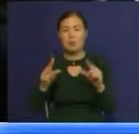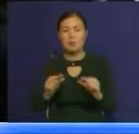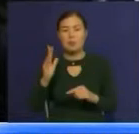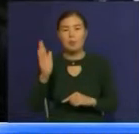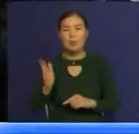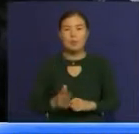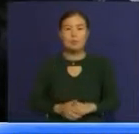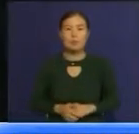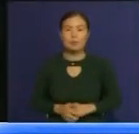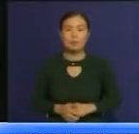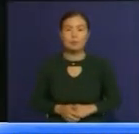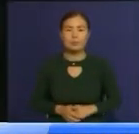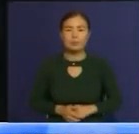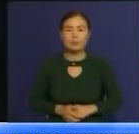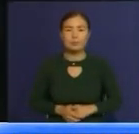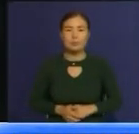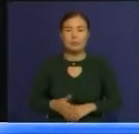болады.